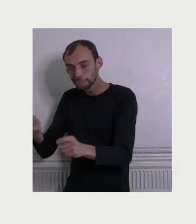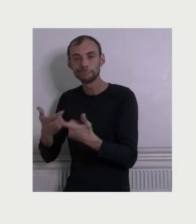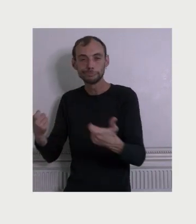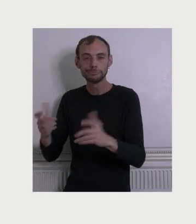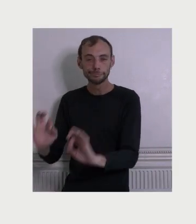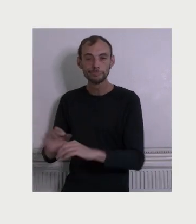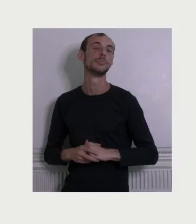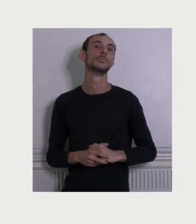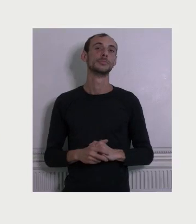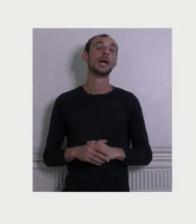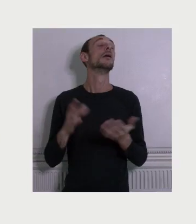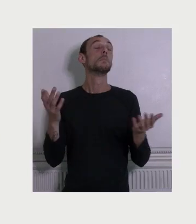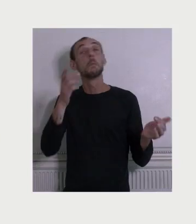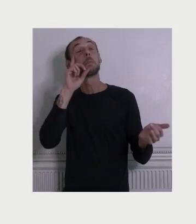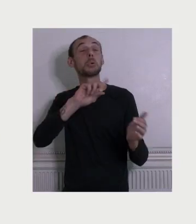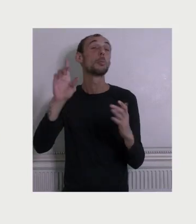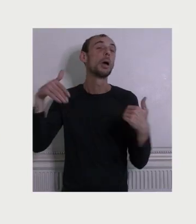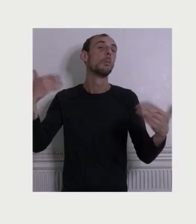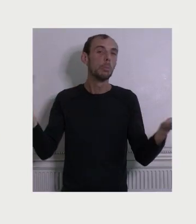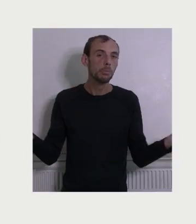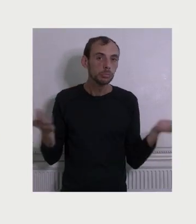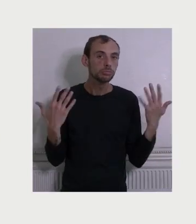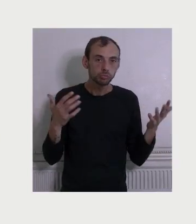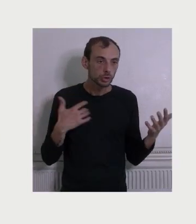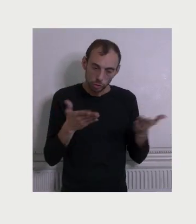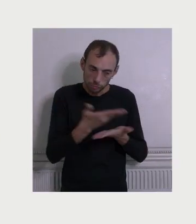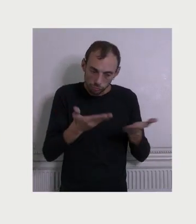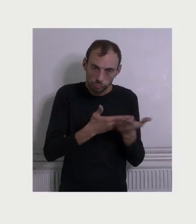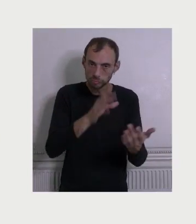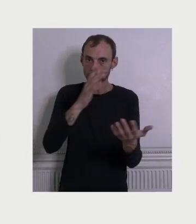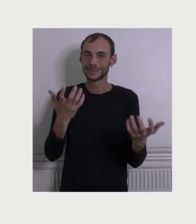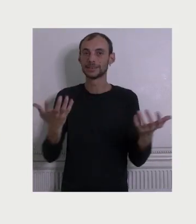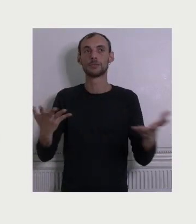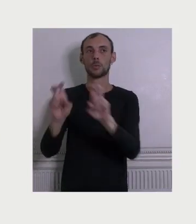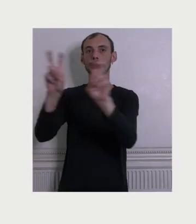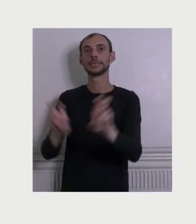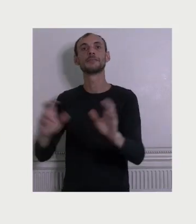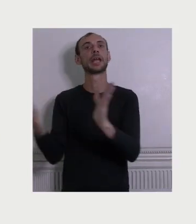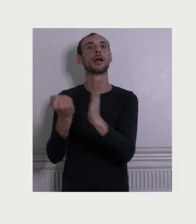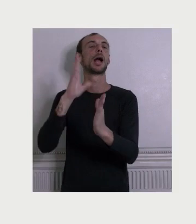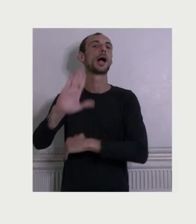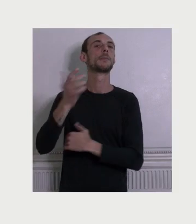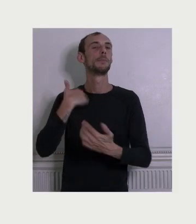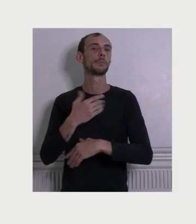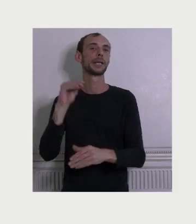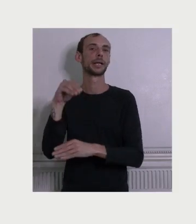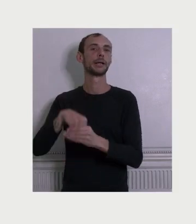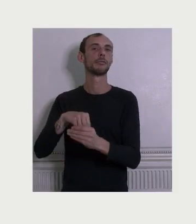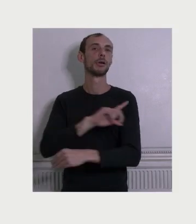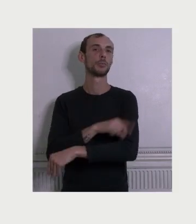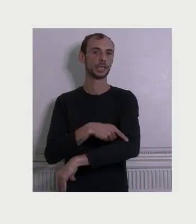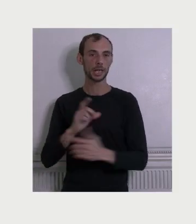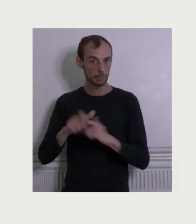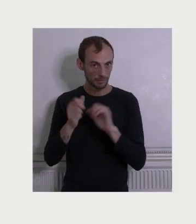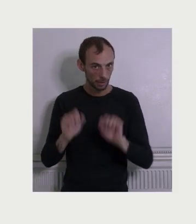Ben, on part d'une base 100 au moment de l'éclairage. Même d'ailleurs, on monte progressivement, puisque vous le savez que d'un point de vue de la biodiversité, les phases